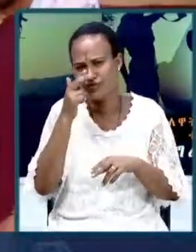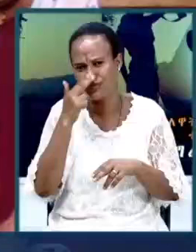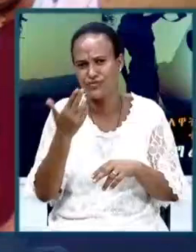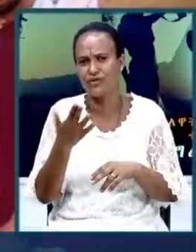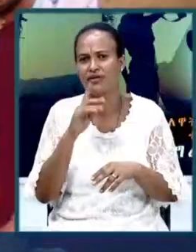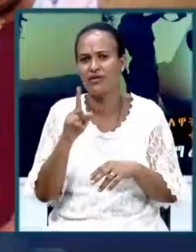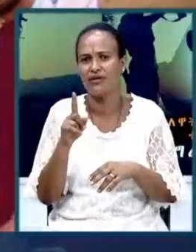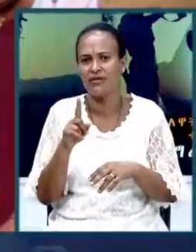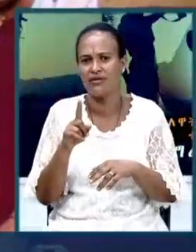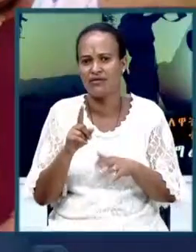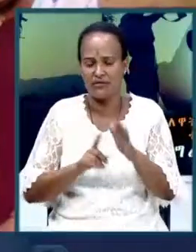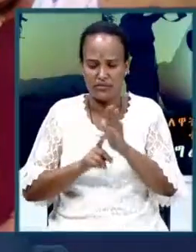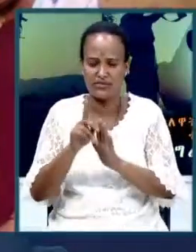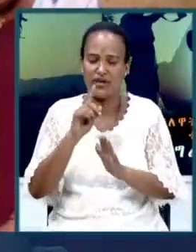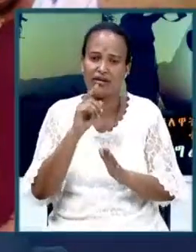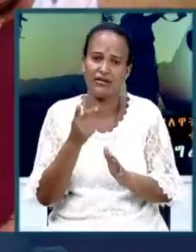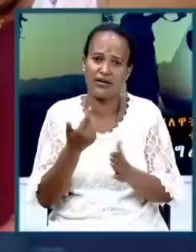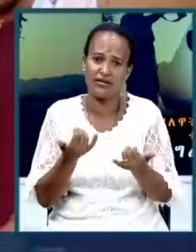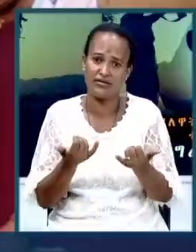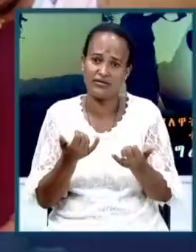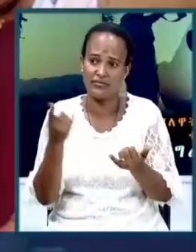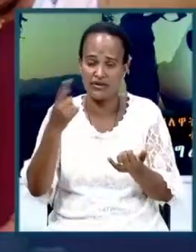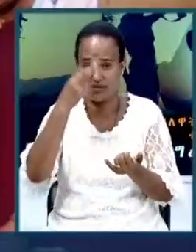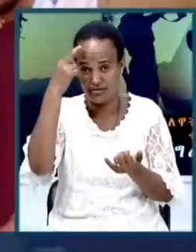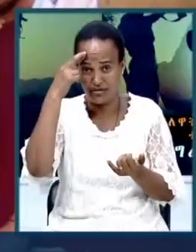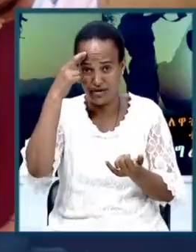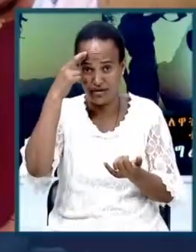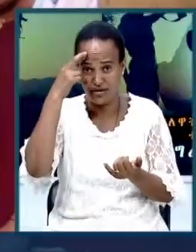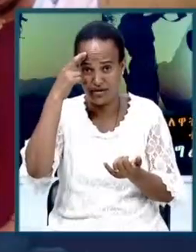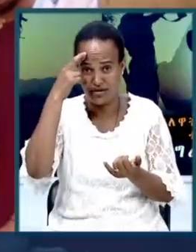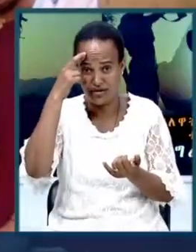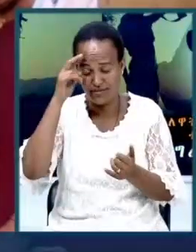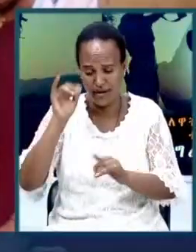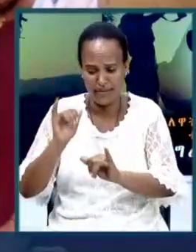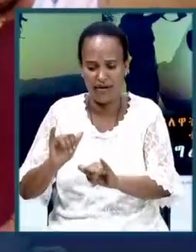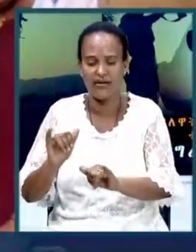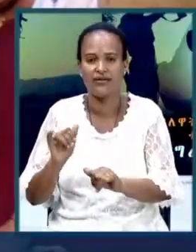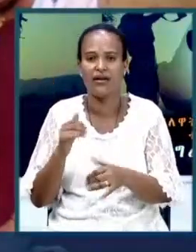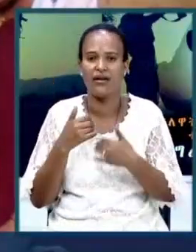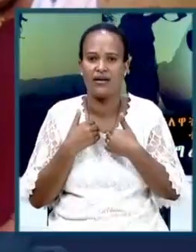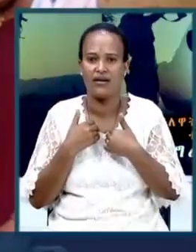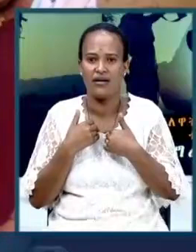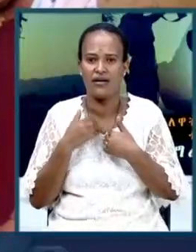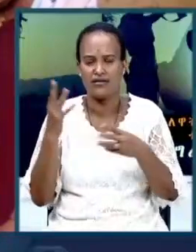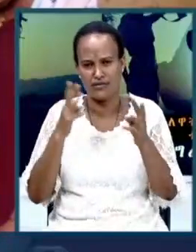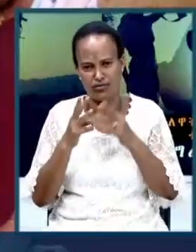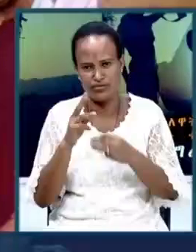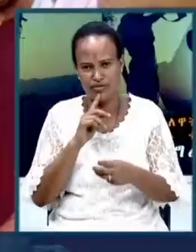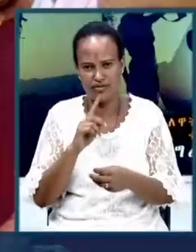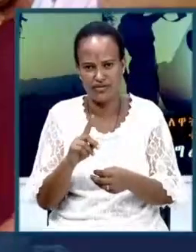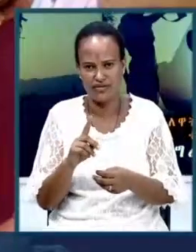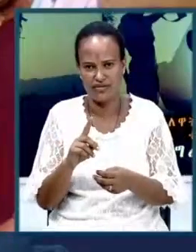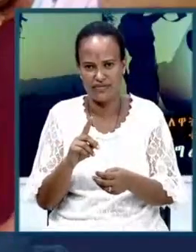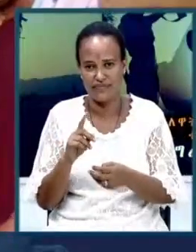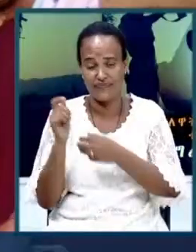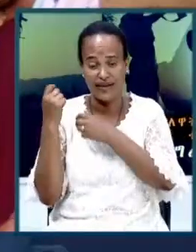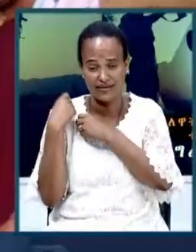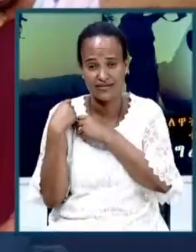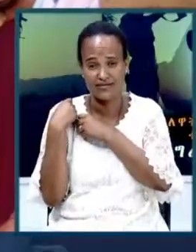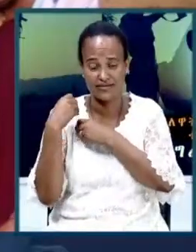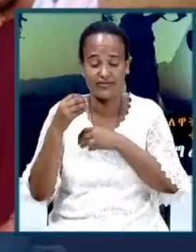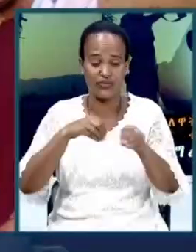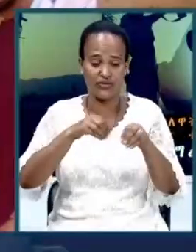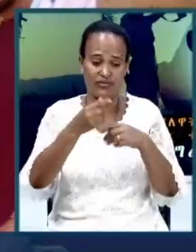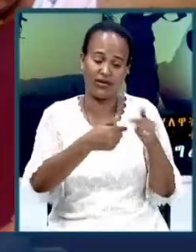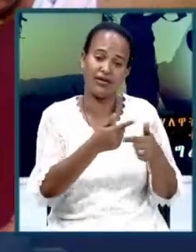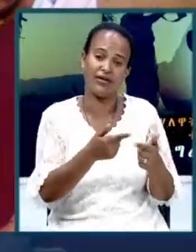تبتسح يا نيرة خذ ماي بسن قصة تلويسات أمد الله سقم تيا لحزلة توصل الله لحزلة